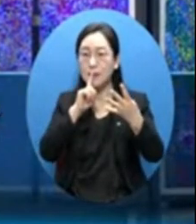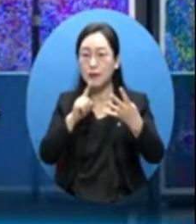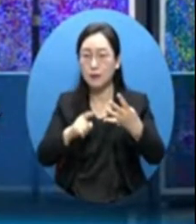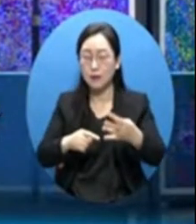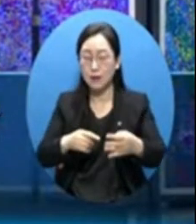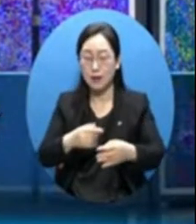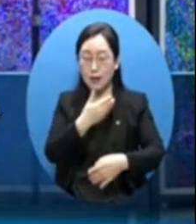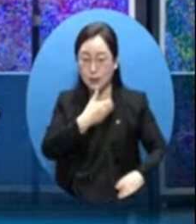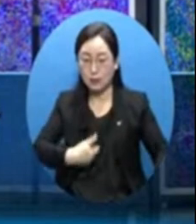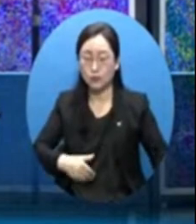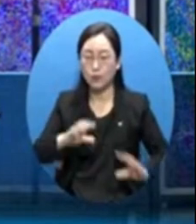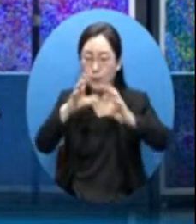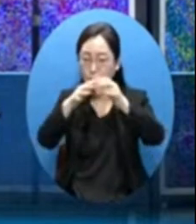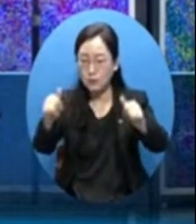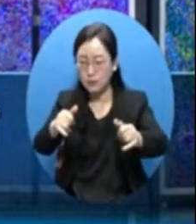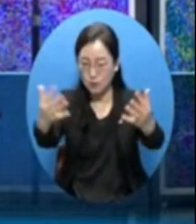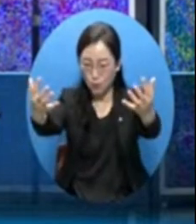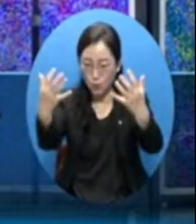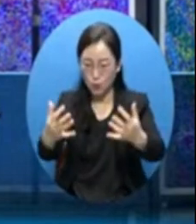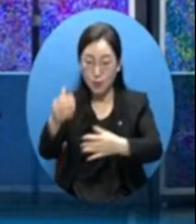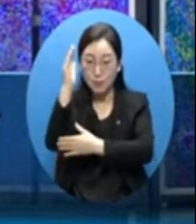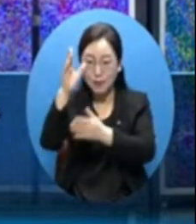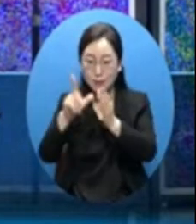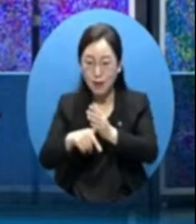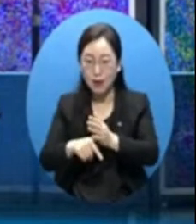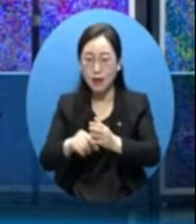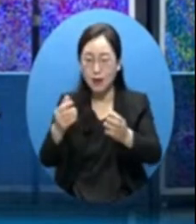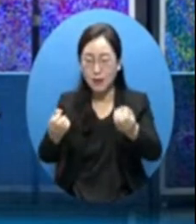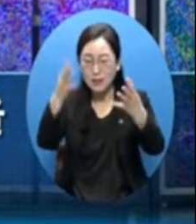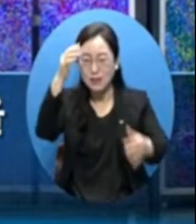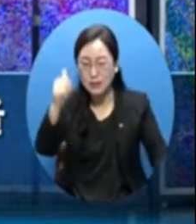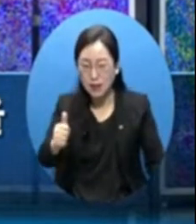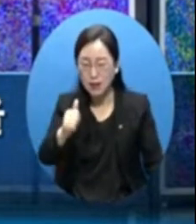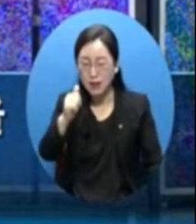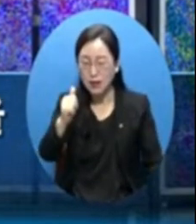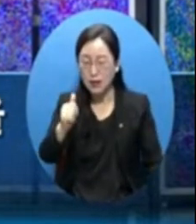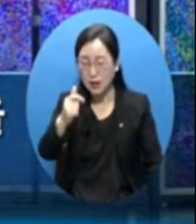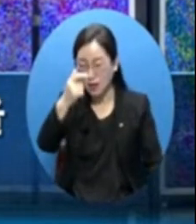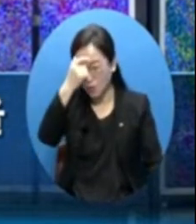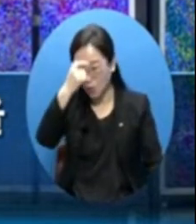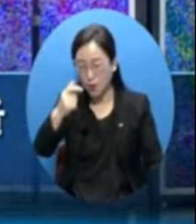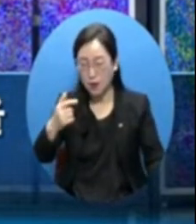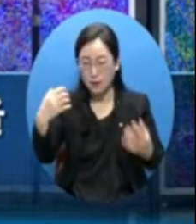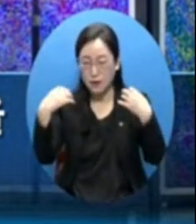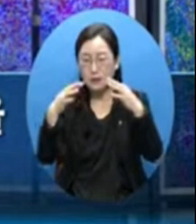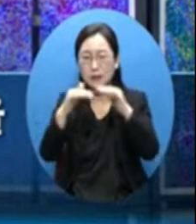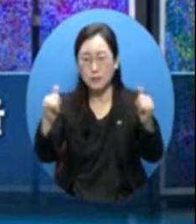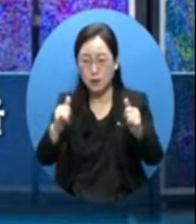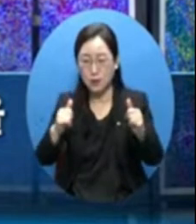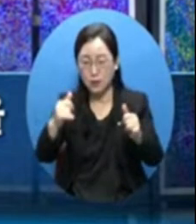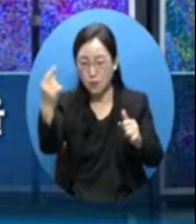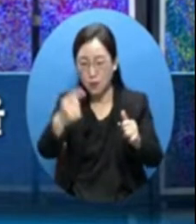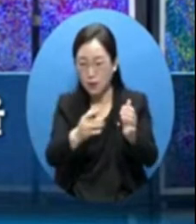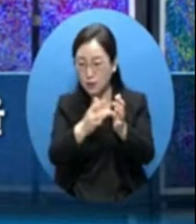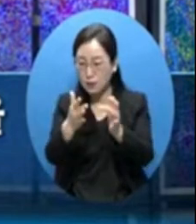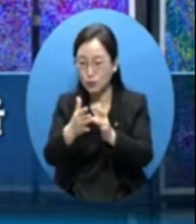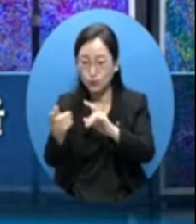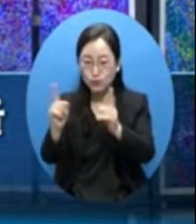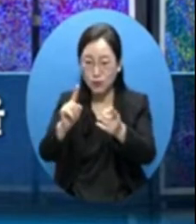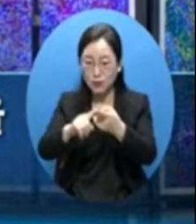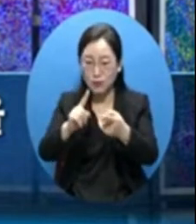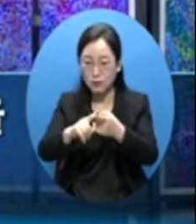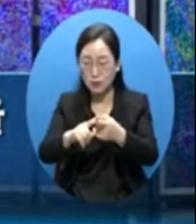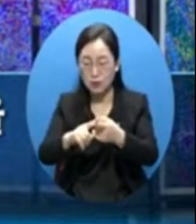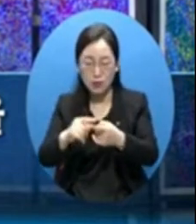때 제사장들과 성전 맡은 자와 사도계인들이 이르러 예수 안에 죽은 자의 부활이 있다고 백성을 가르치고 전함을